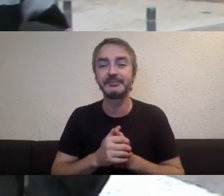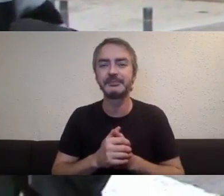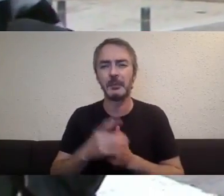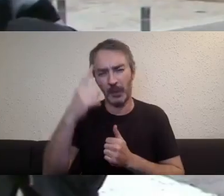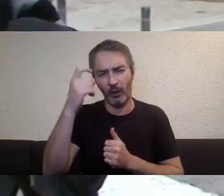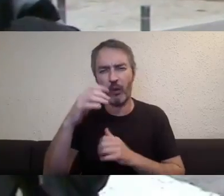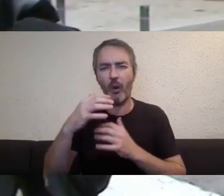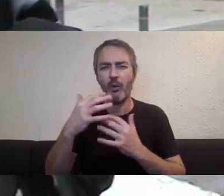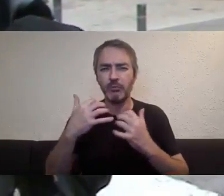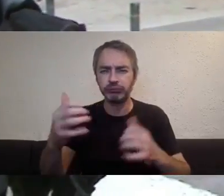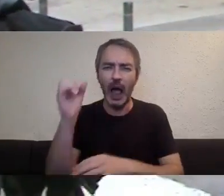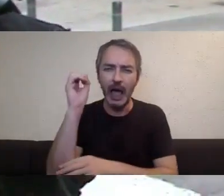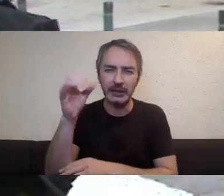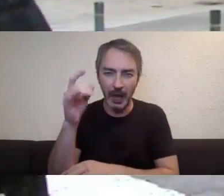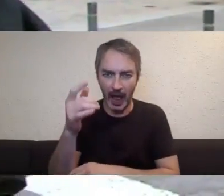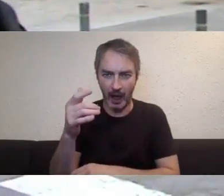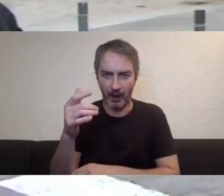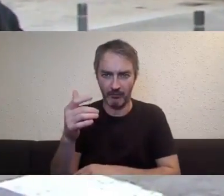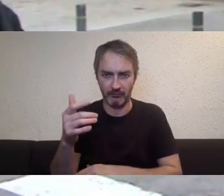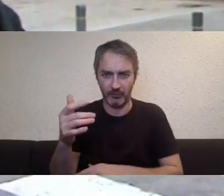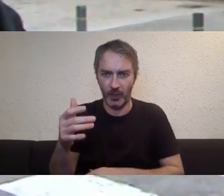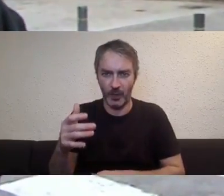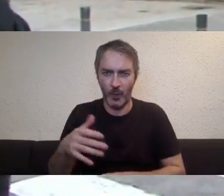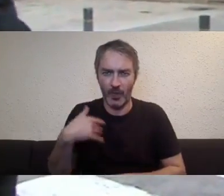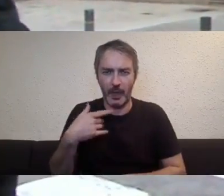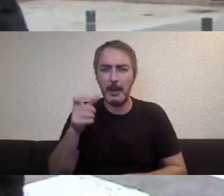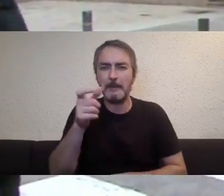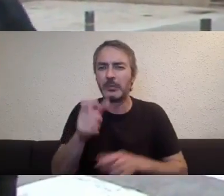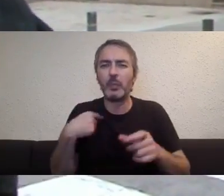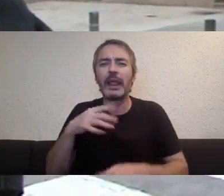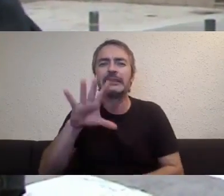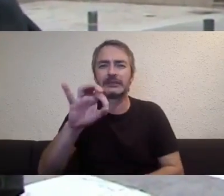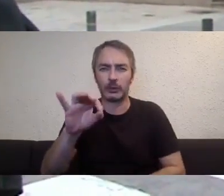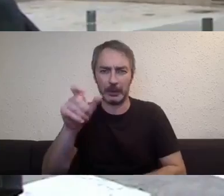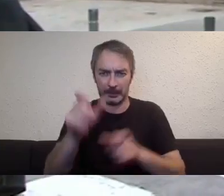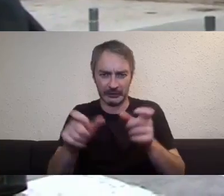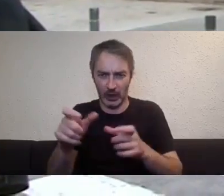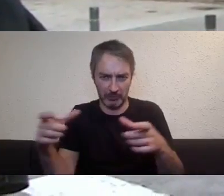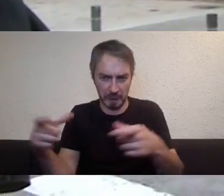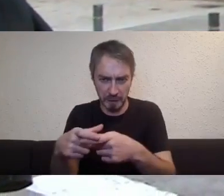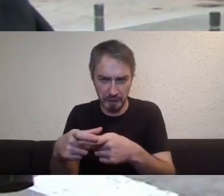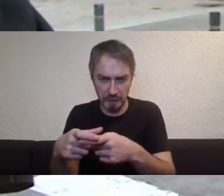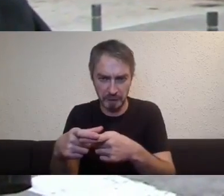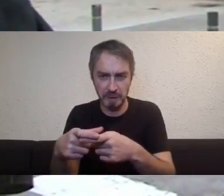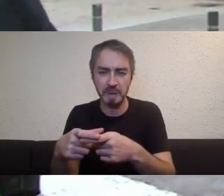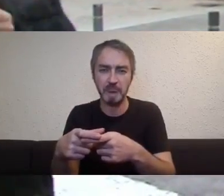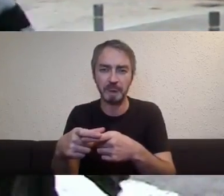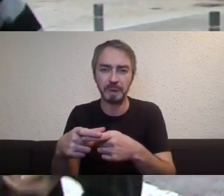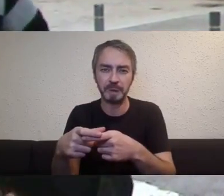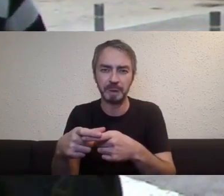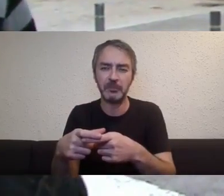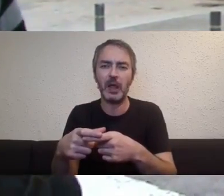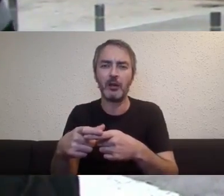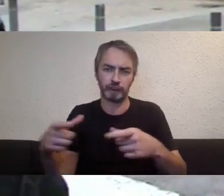que hi havia assemblees on pràcticament es podien comptar 50 de persones i així, vull dir,